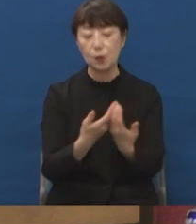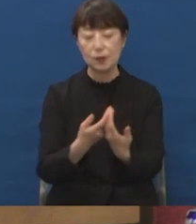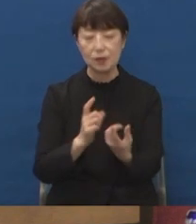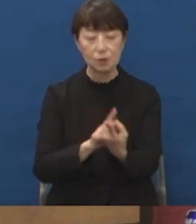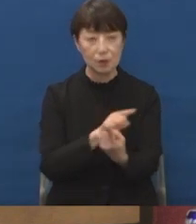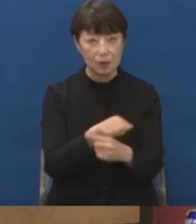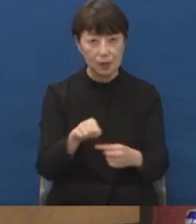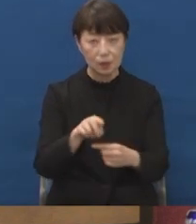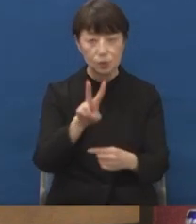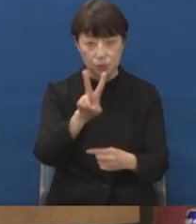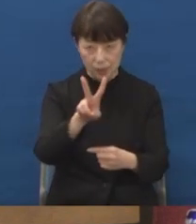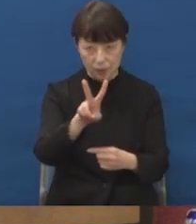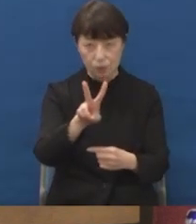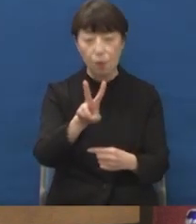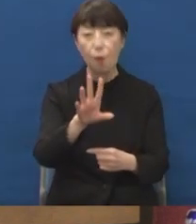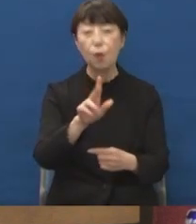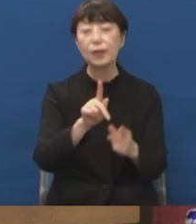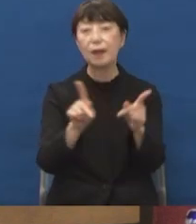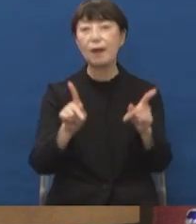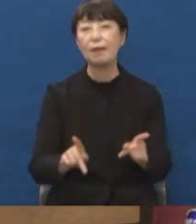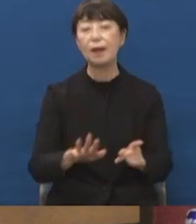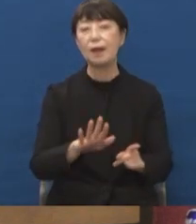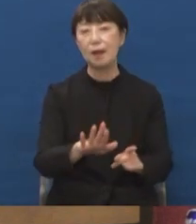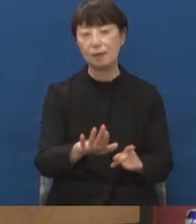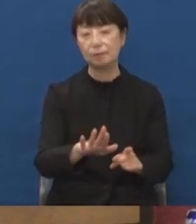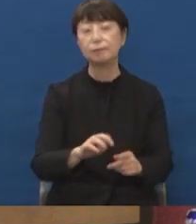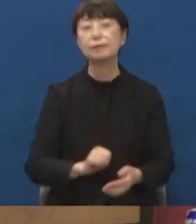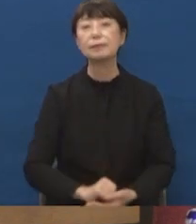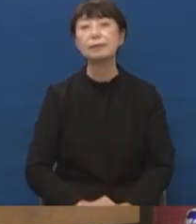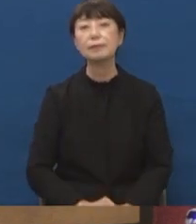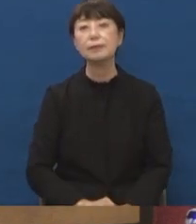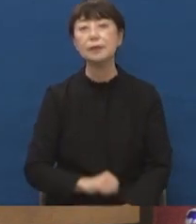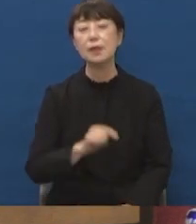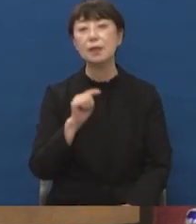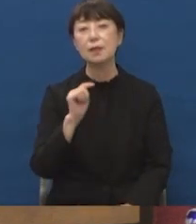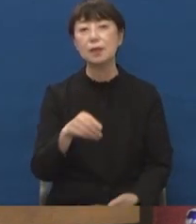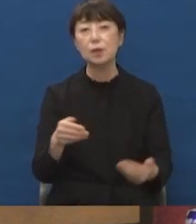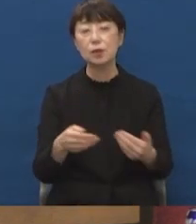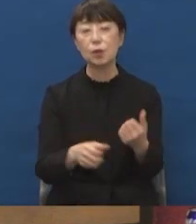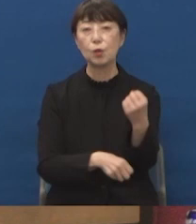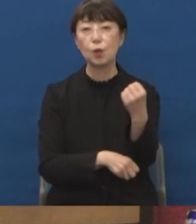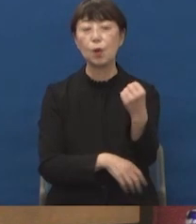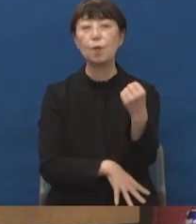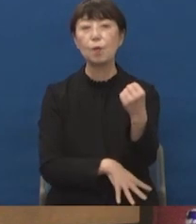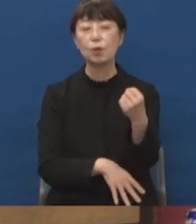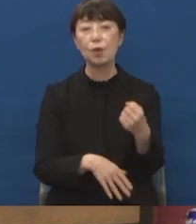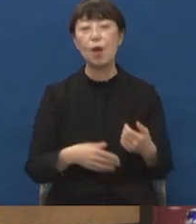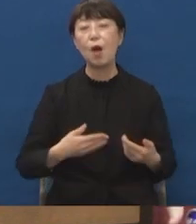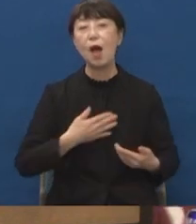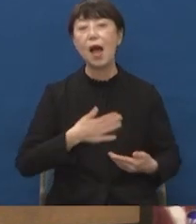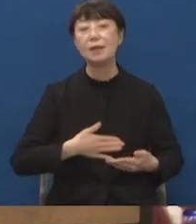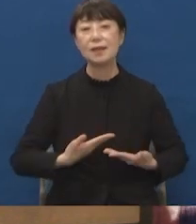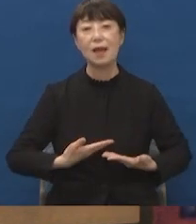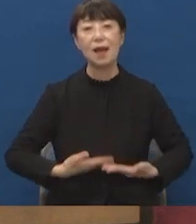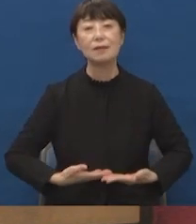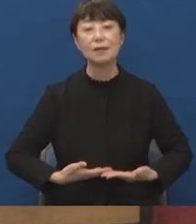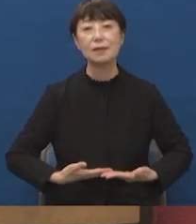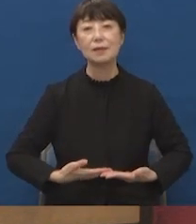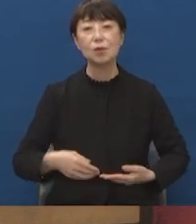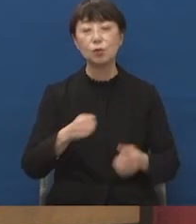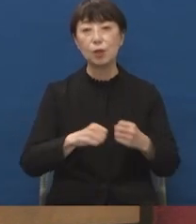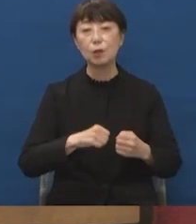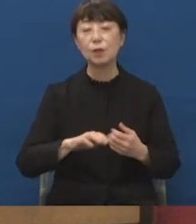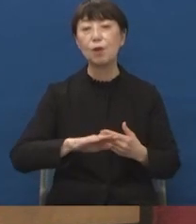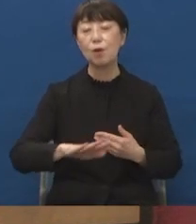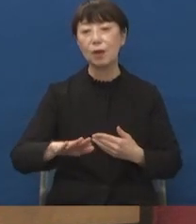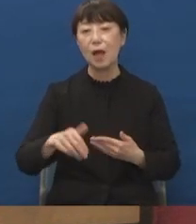2つの大きな課題に立ち向かうものとして、事業の根幹である安全・安心の取り組みのほか、お客様